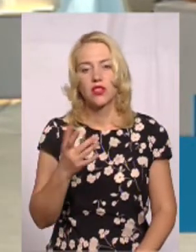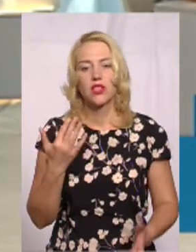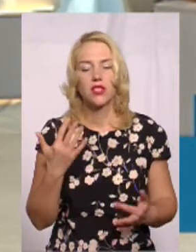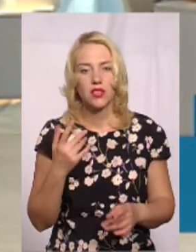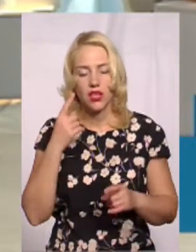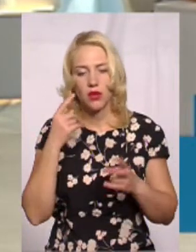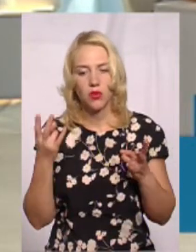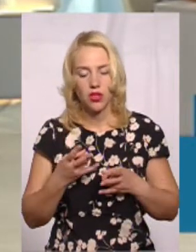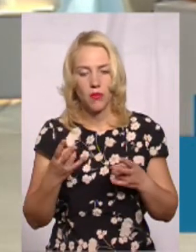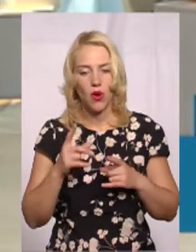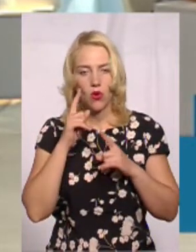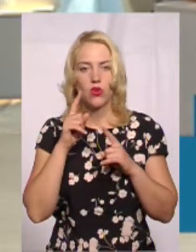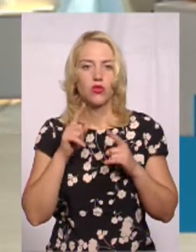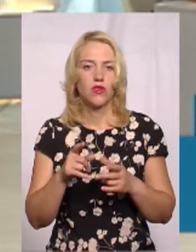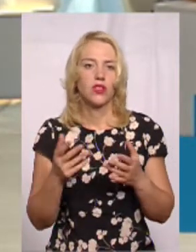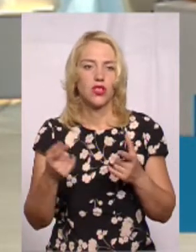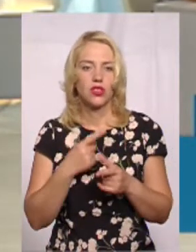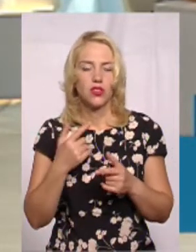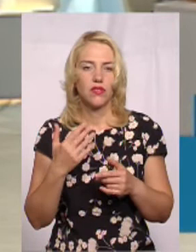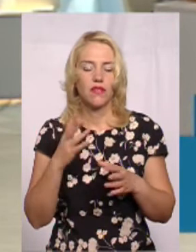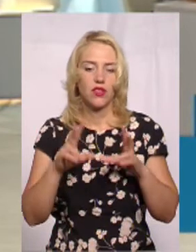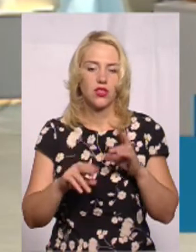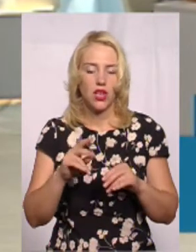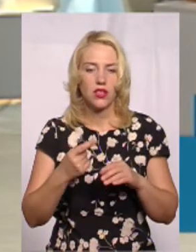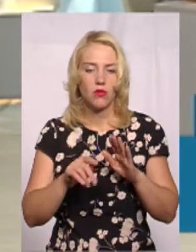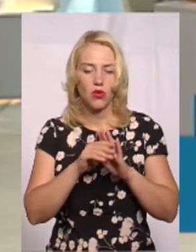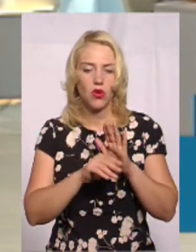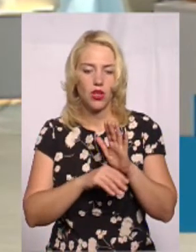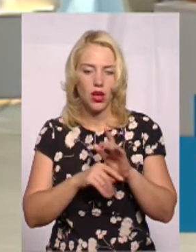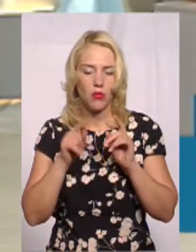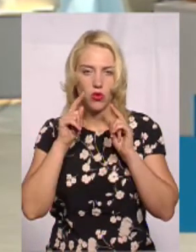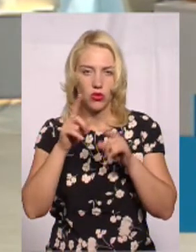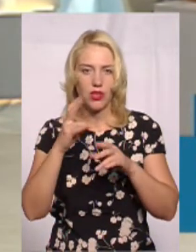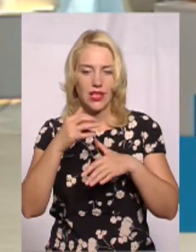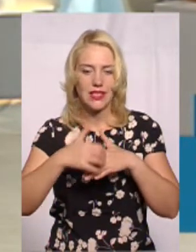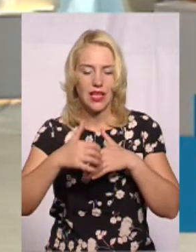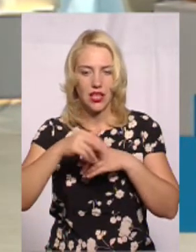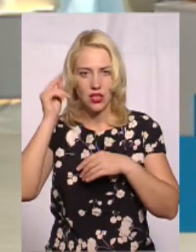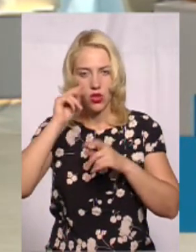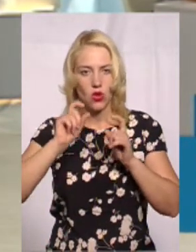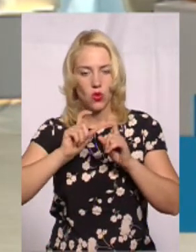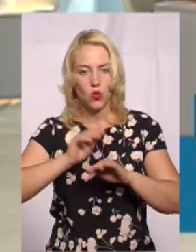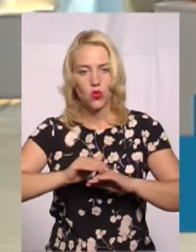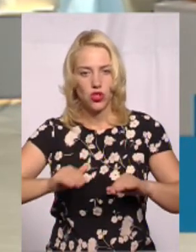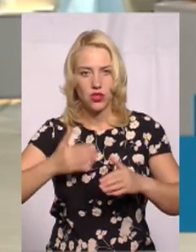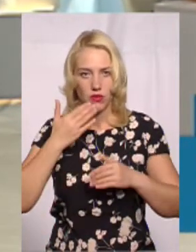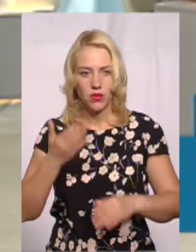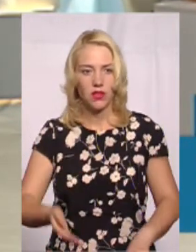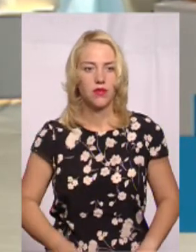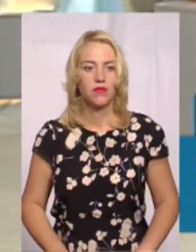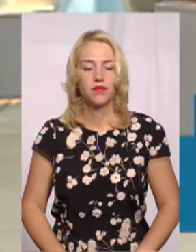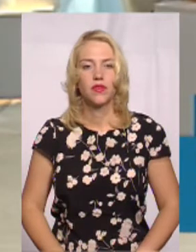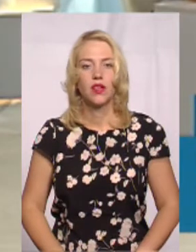от орієнтуватися, чи ви вважаєте, що тільки програма орієнтована на середнього учня, наскільки доцільно розвивати по-іншому здібності талановитих дітей?